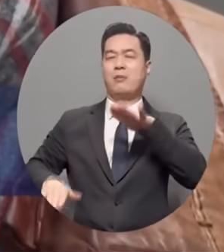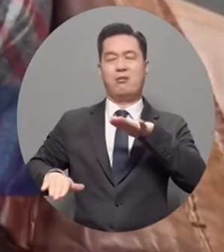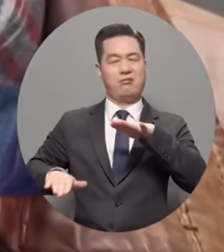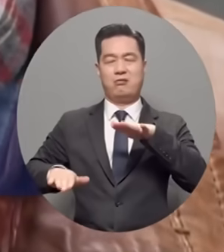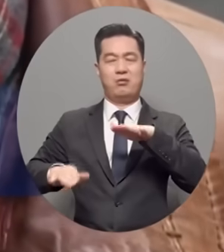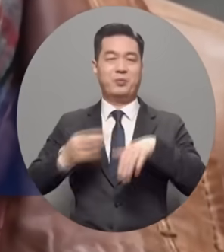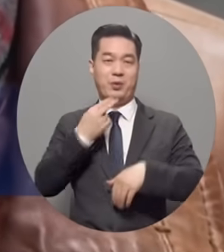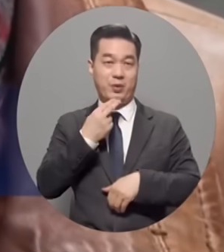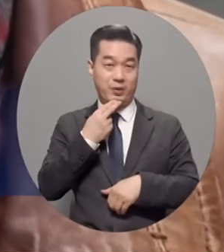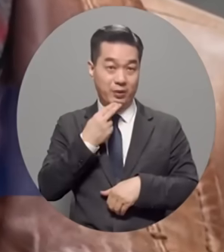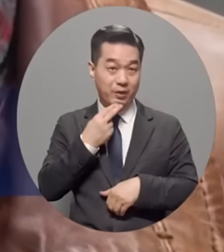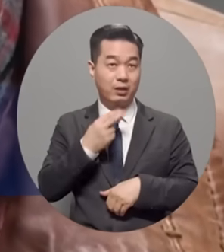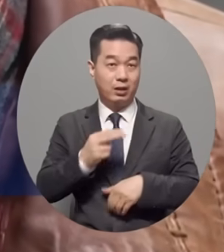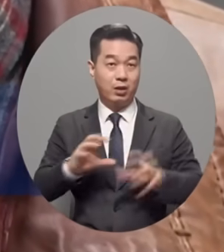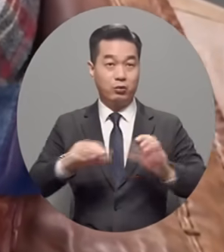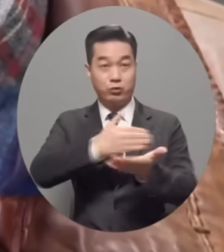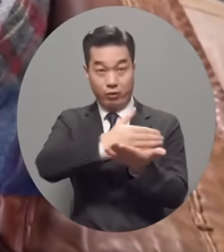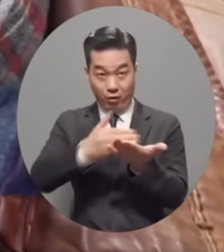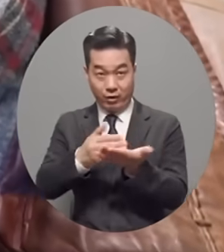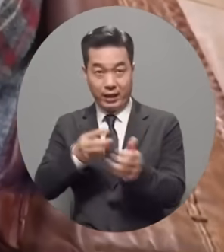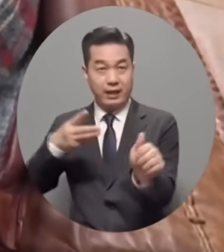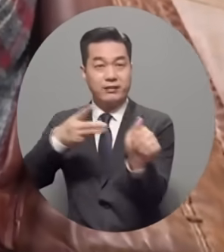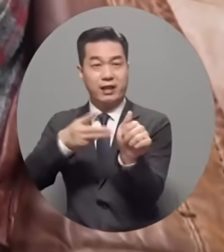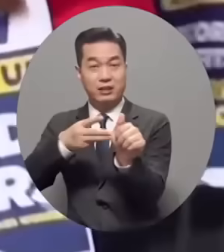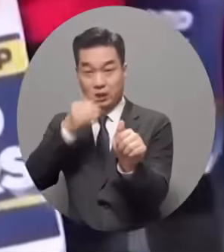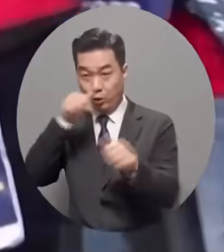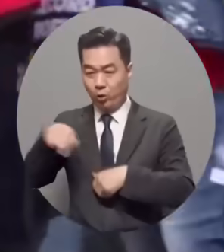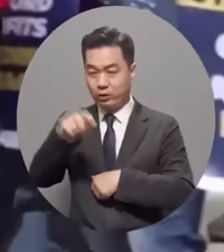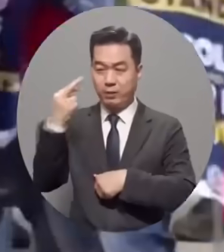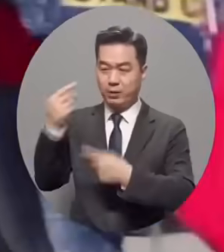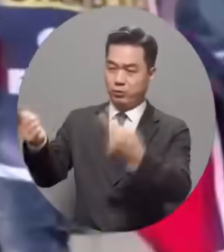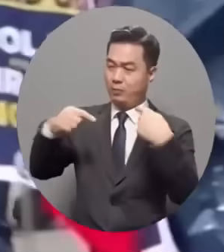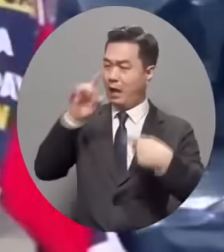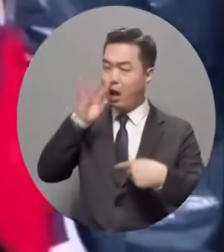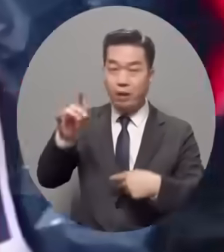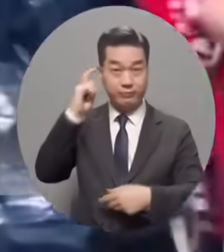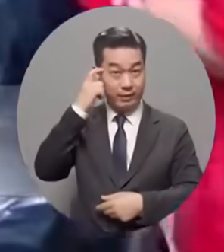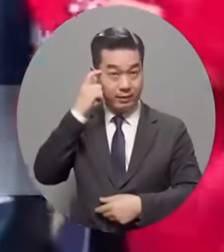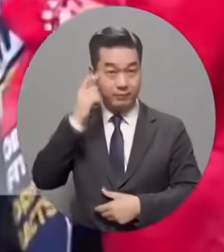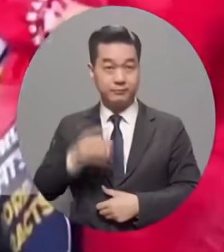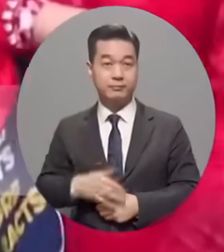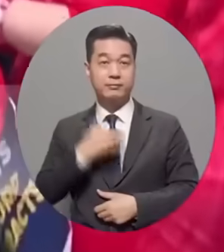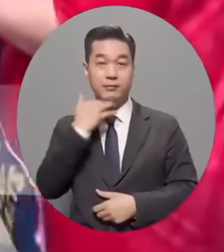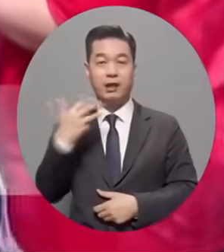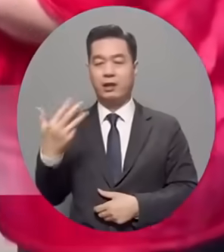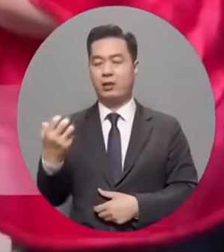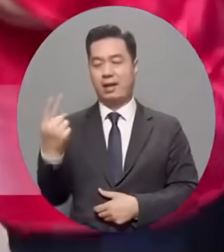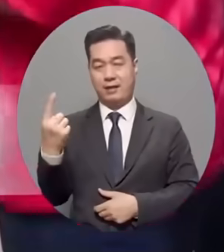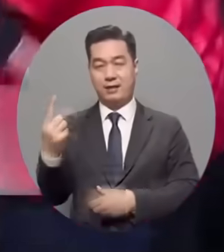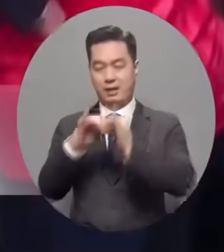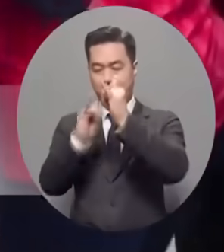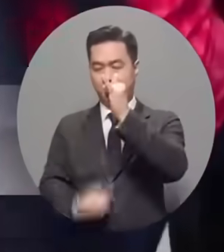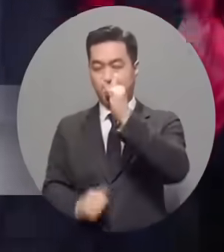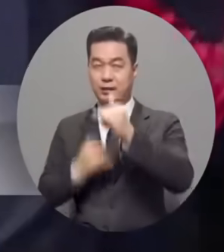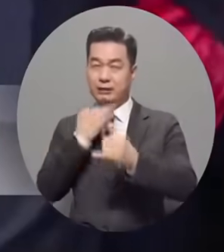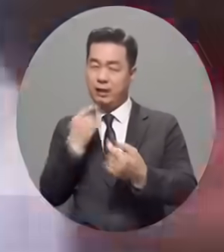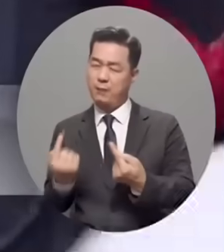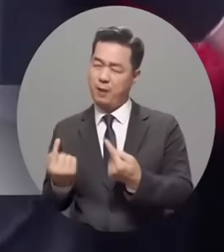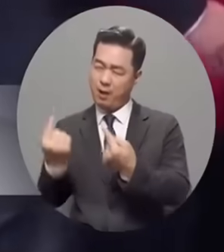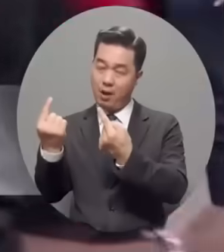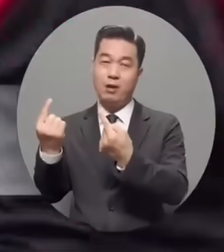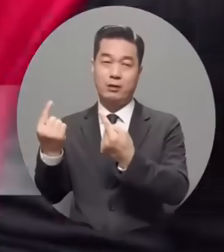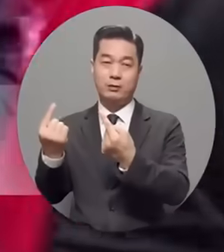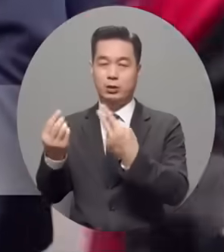known terrorists, and they're allowed to come. 반면 81살, 역사상 최고령 나이로 재선에